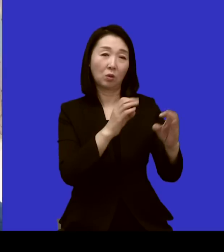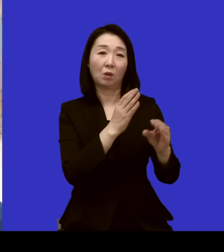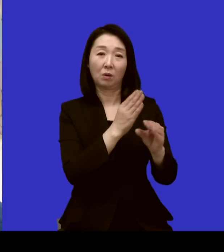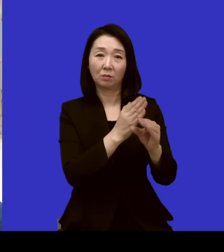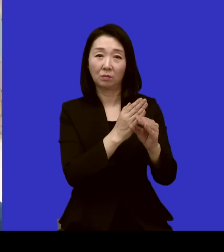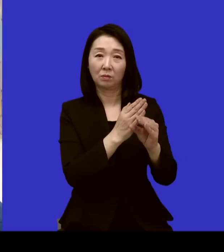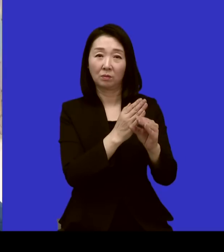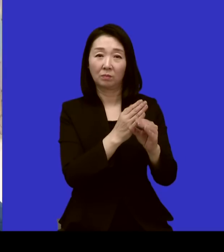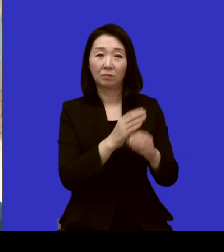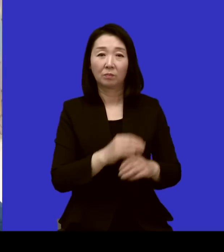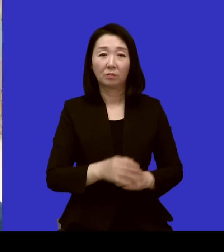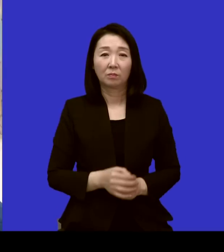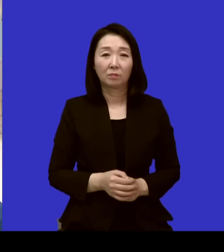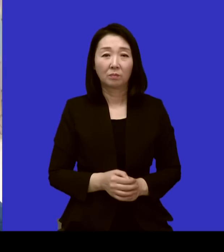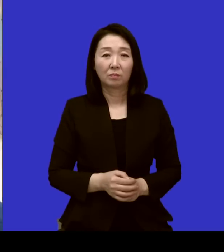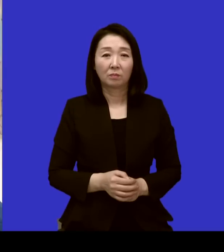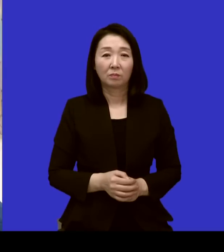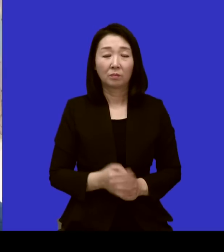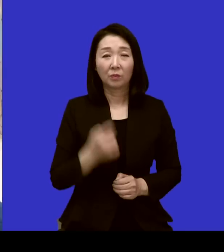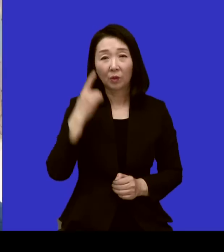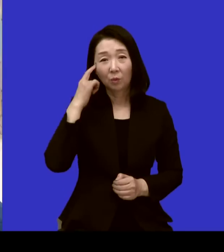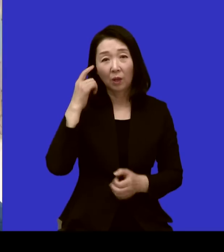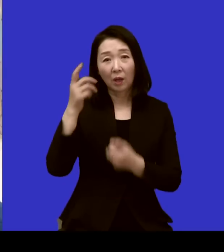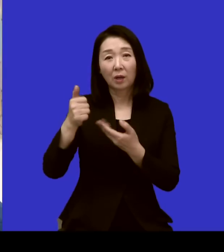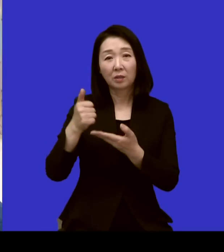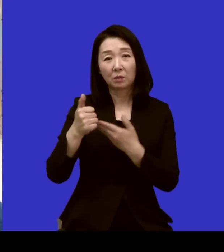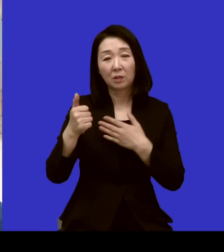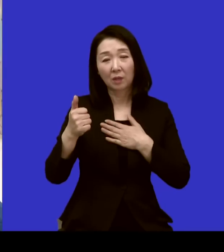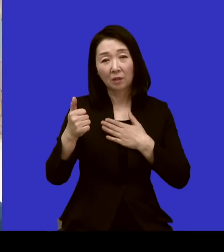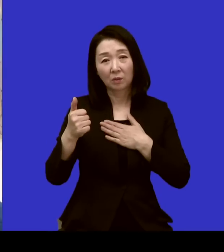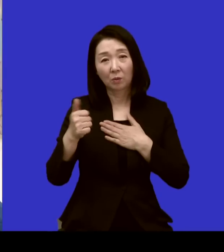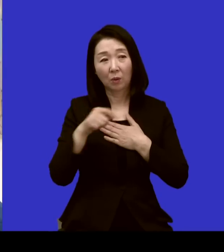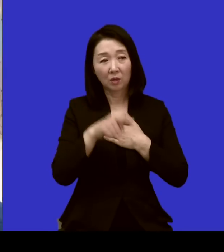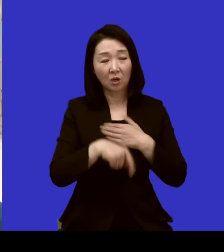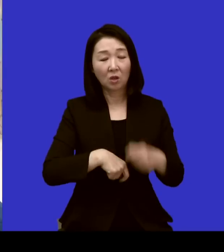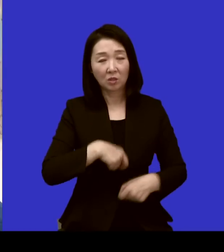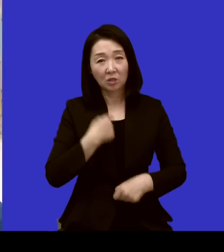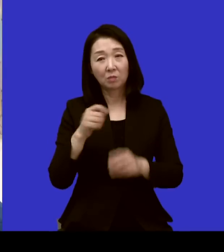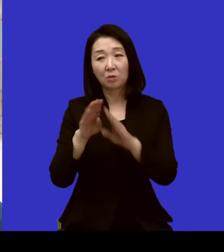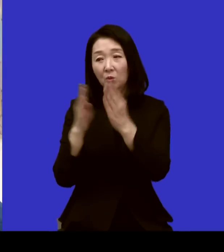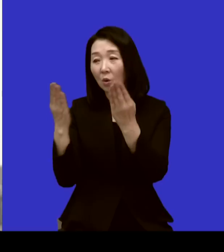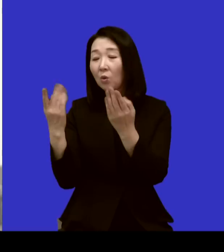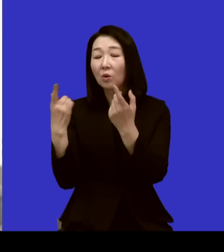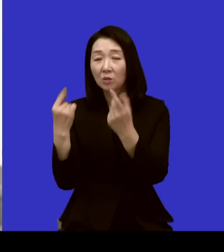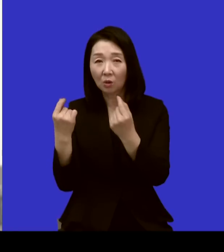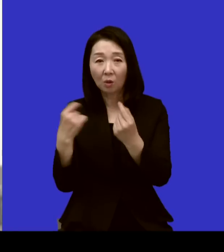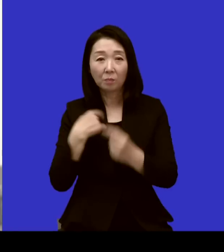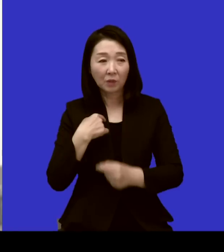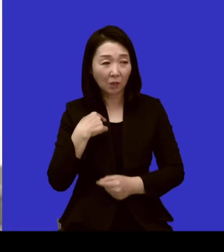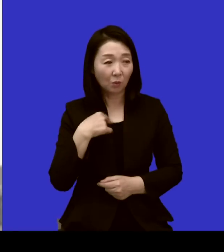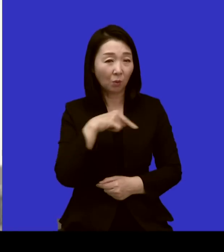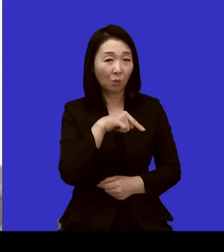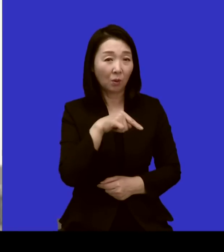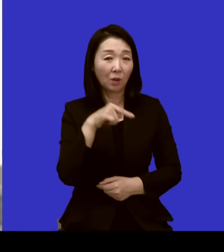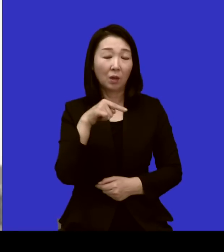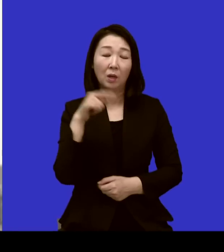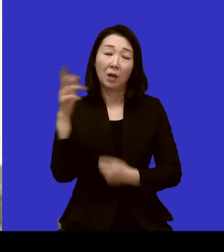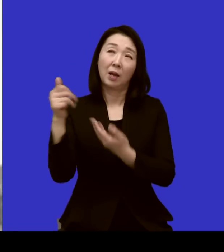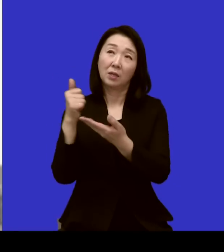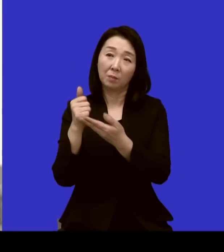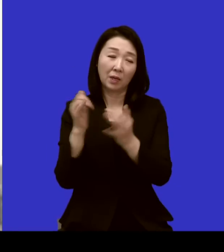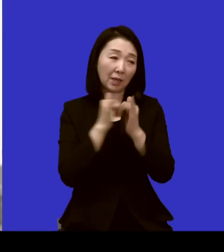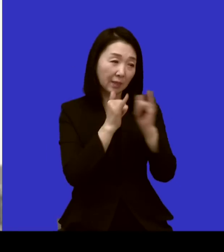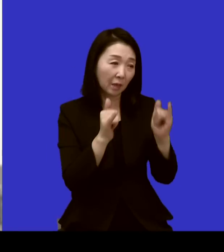그래서 저 하나님이 저한테도 그런 진심을 열고 있듯이 나도 하나님에게 그리고